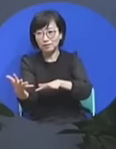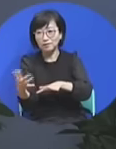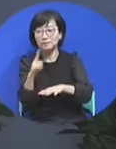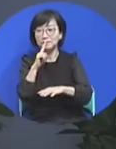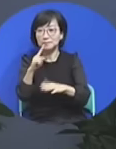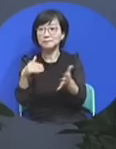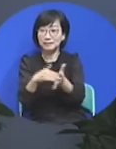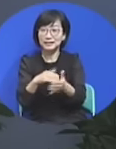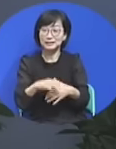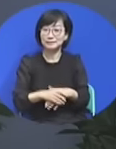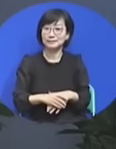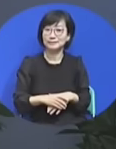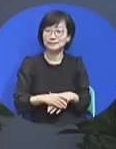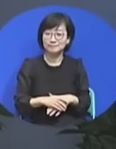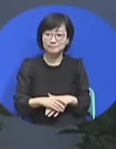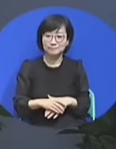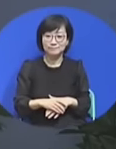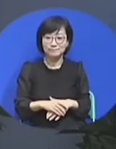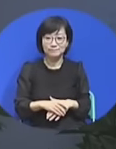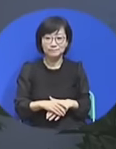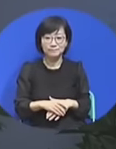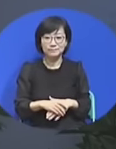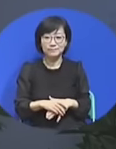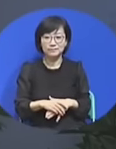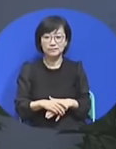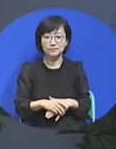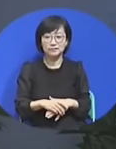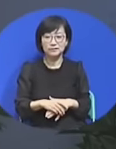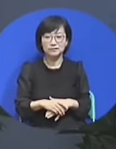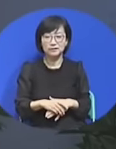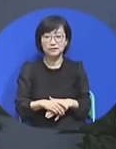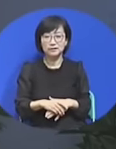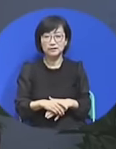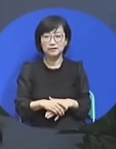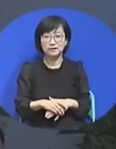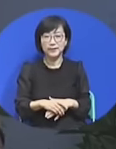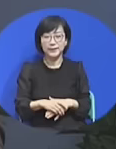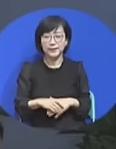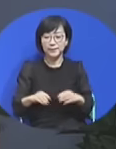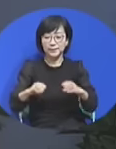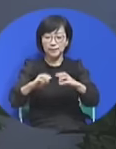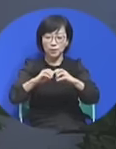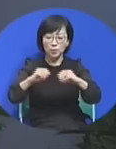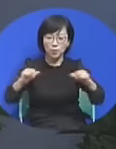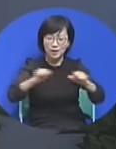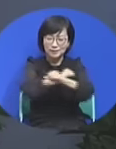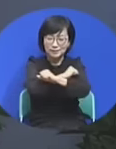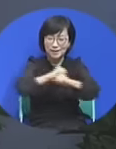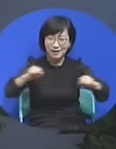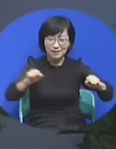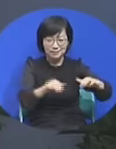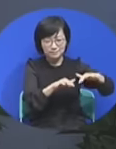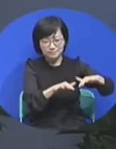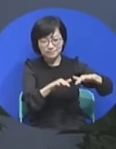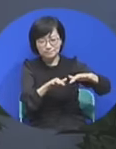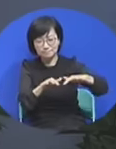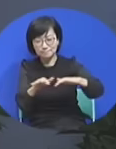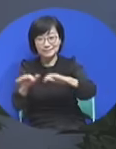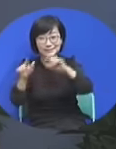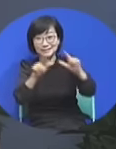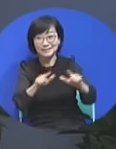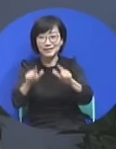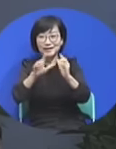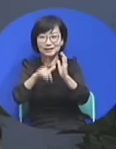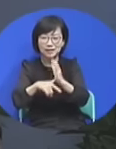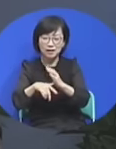성경 기록하고 있어요. And the Bible records that God himself parts the Red Sea. 광야길 가는 동안에 다 죽는다고 했어요. And it was foretold that everybody